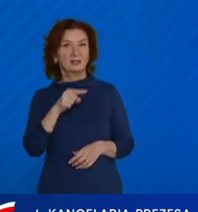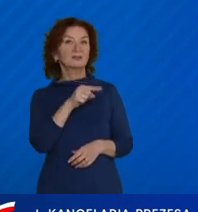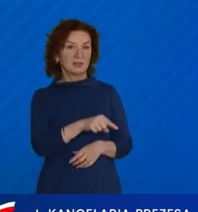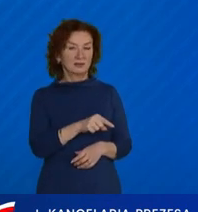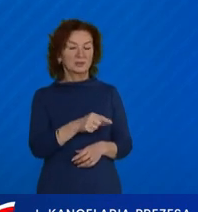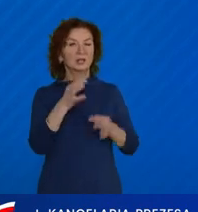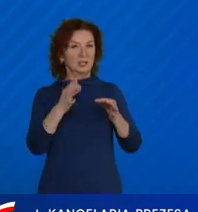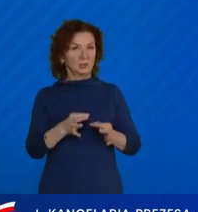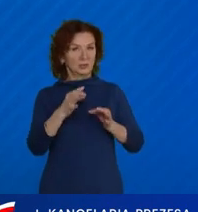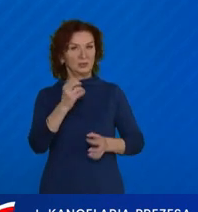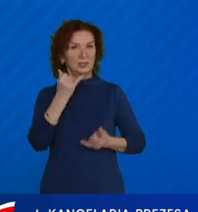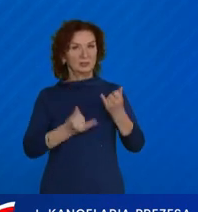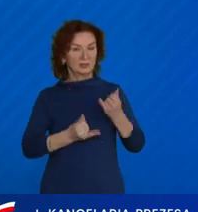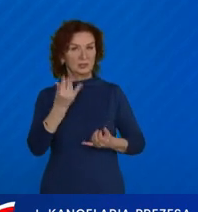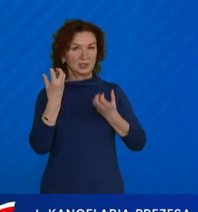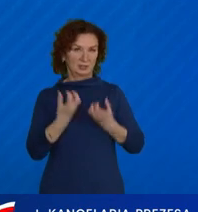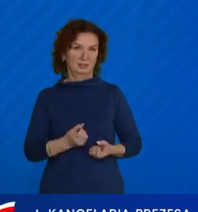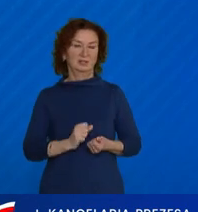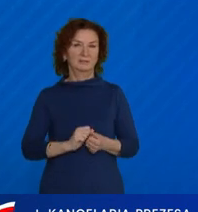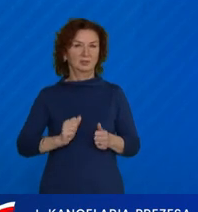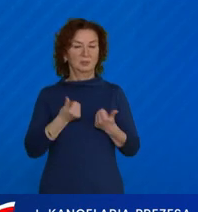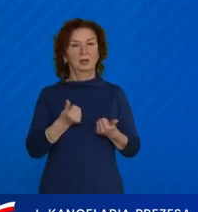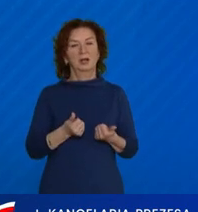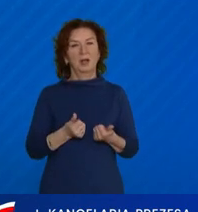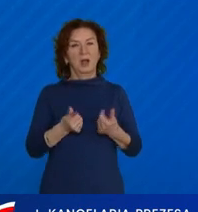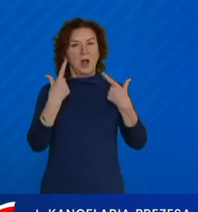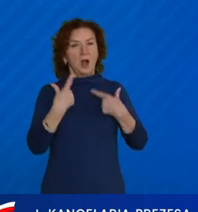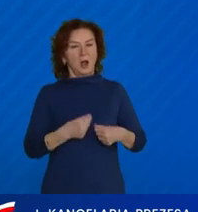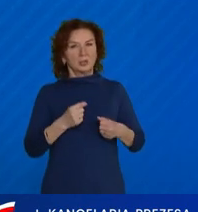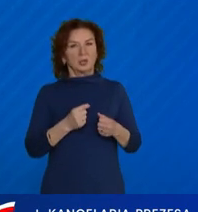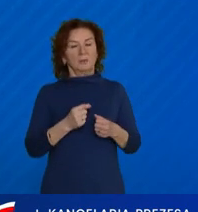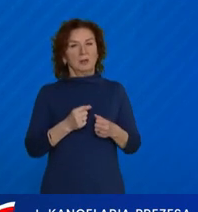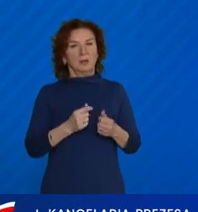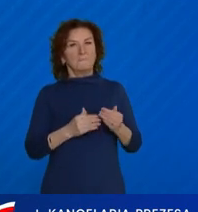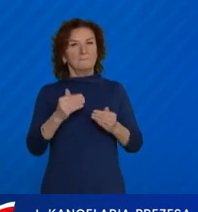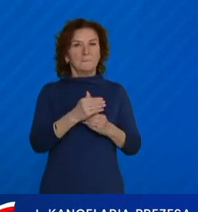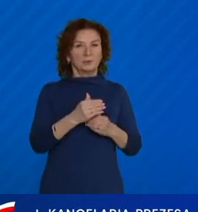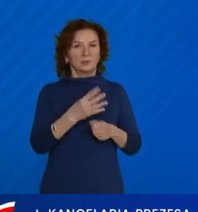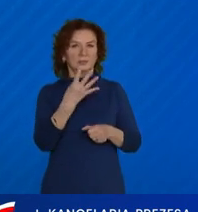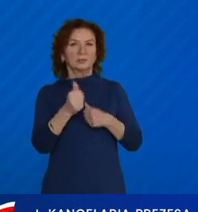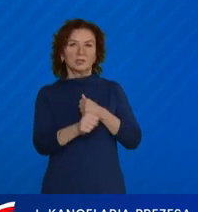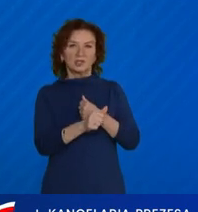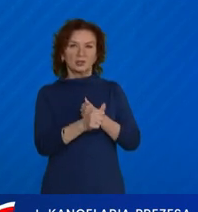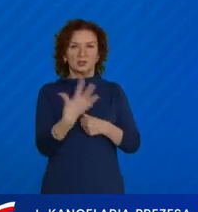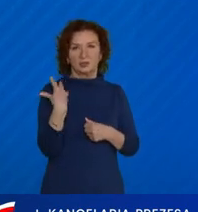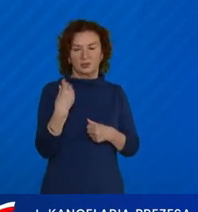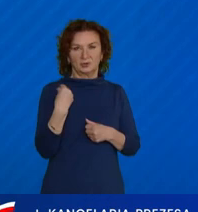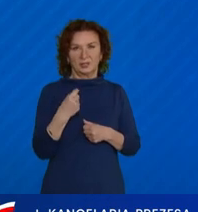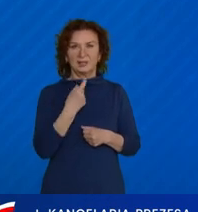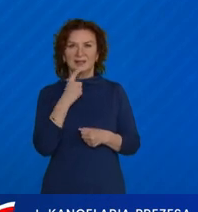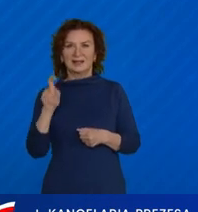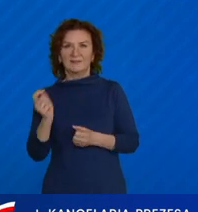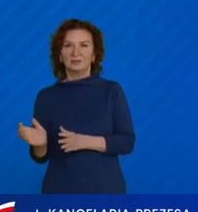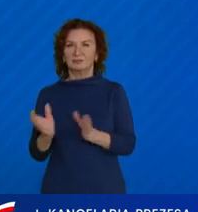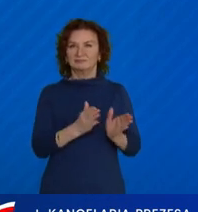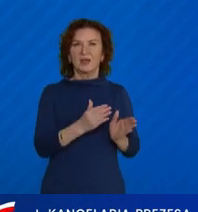dzisiaj, jeżeli chcemy przesunąć te osoby mające powyżej 60 lat z terminów majowych na kwietniowe, to nie ma